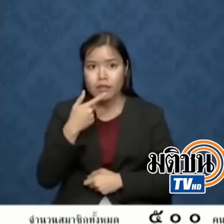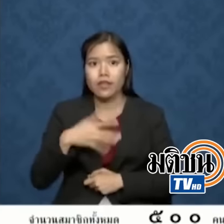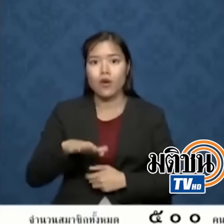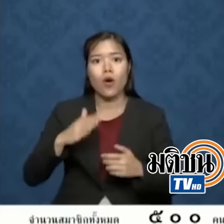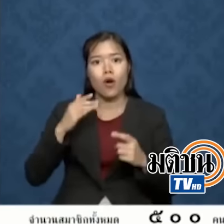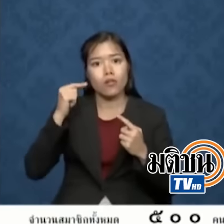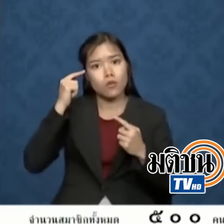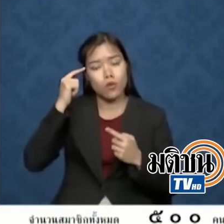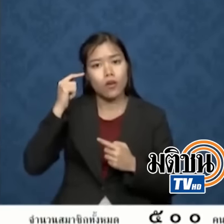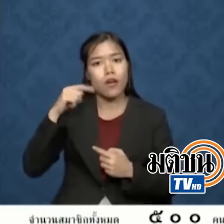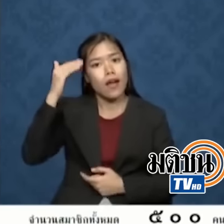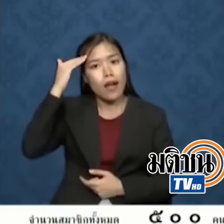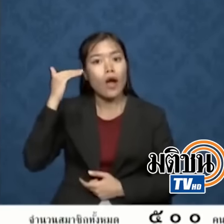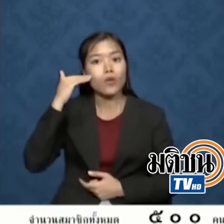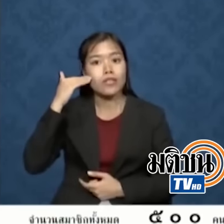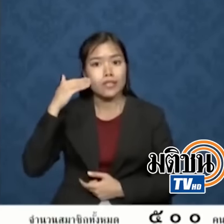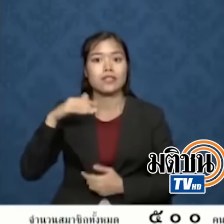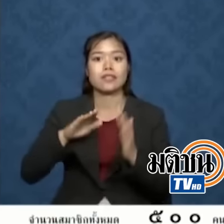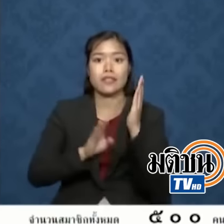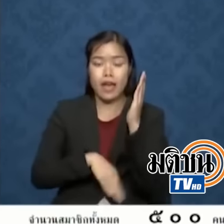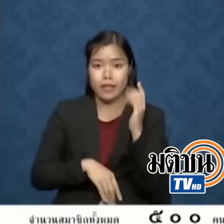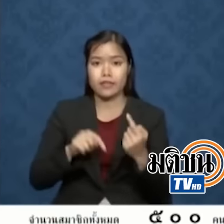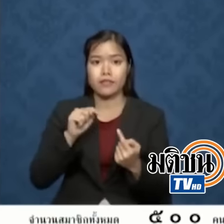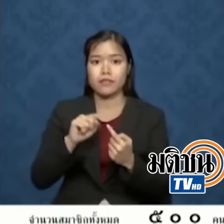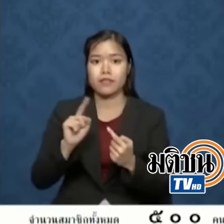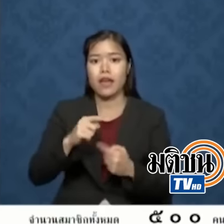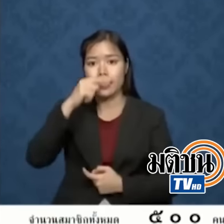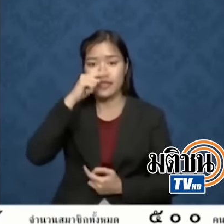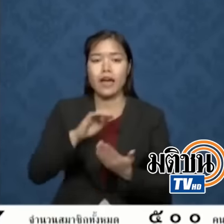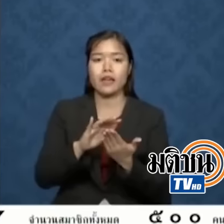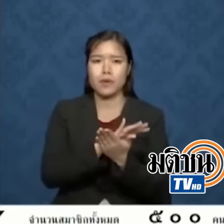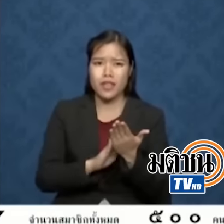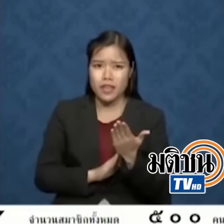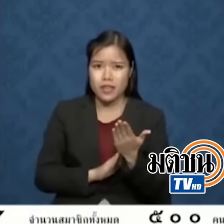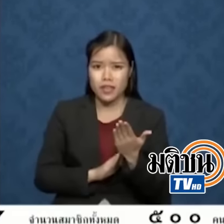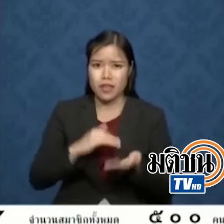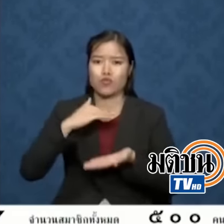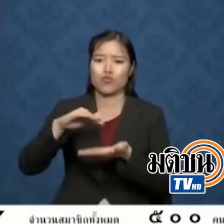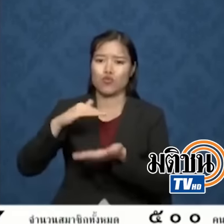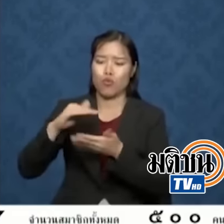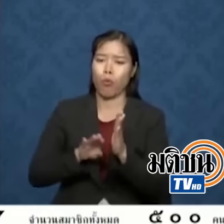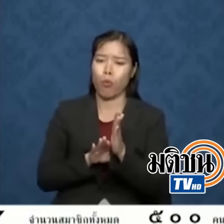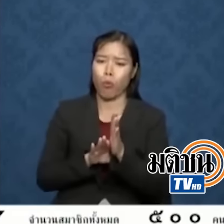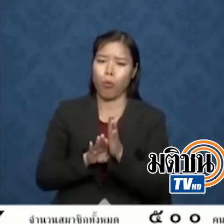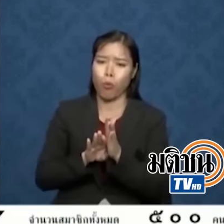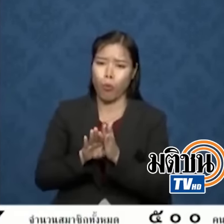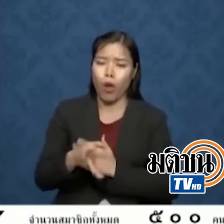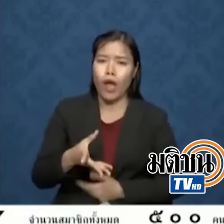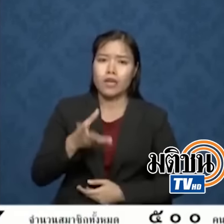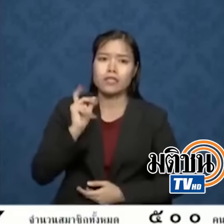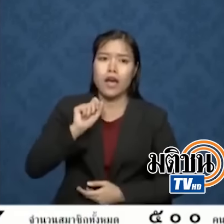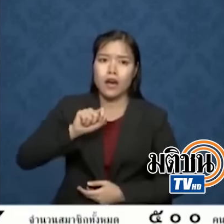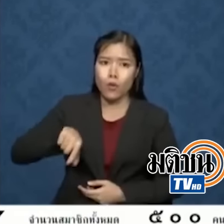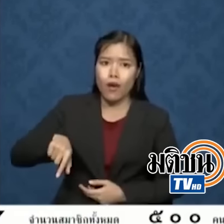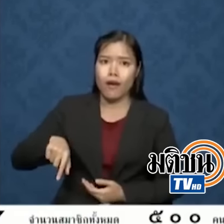พิ่งออกมาชี้เลยว่าการฟื้นตัวของการส่งออกไทยมีแนวโน้มว่าจะช้ากว่าเพื่อนบ้านซึ่งถ้าดูเทรนด์ตามที่ผมชี้มาให้ท่านเห็น